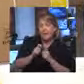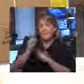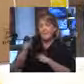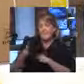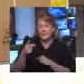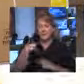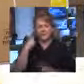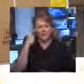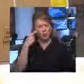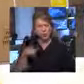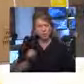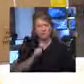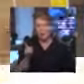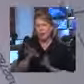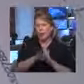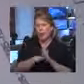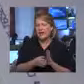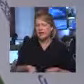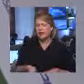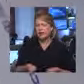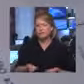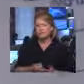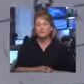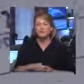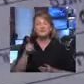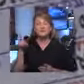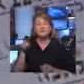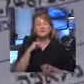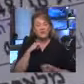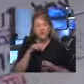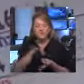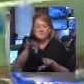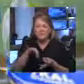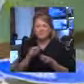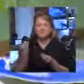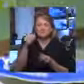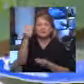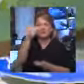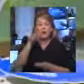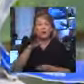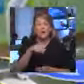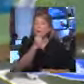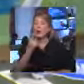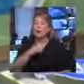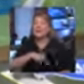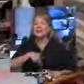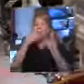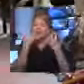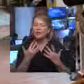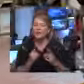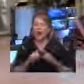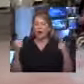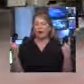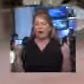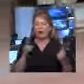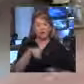שהם לא חוקים. זה לא רק שהמטרים קופצים ומתווספים להם פתאום, גם בכל עירייה שיטת החישוב היא שונה. יש